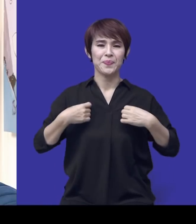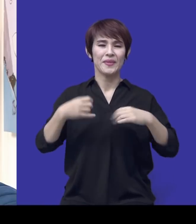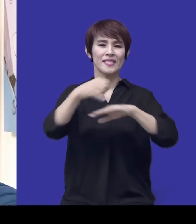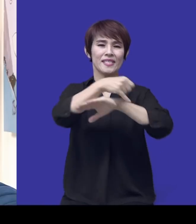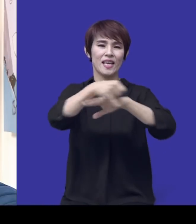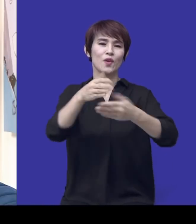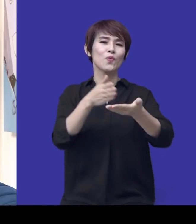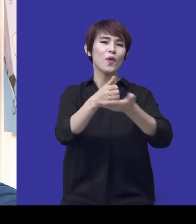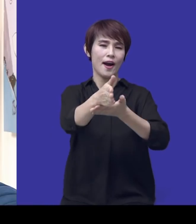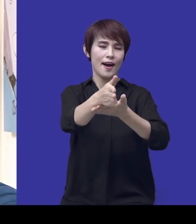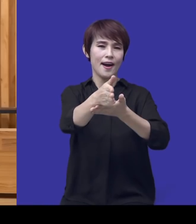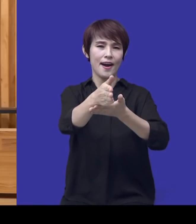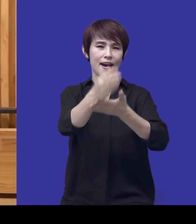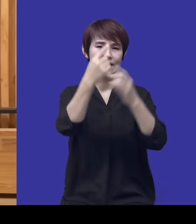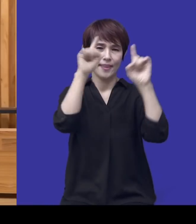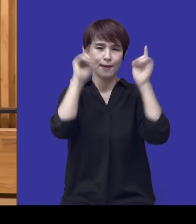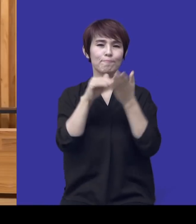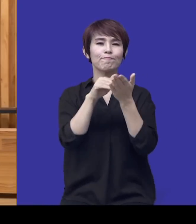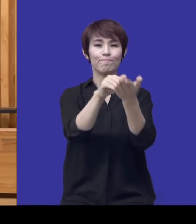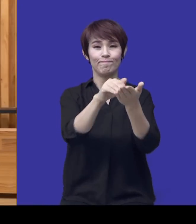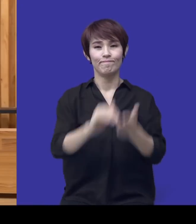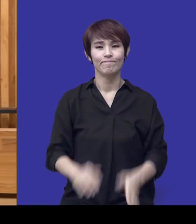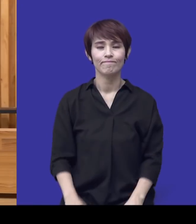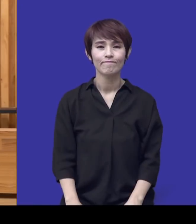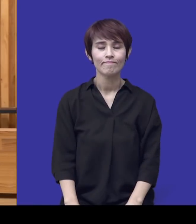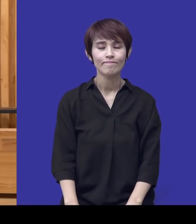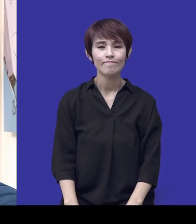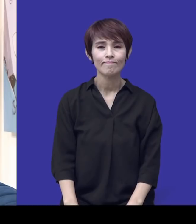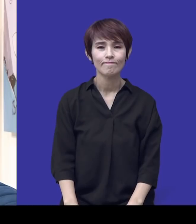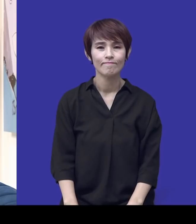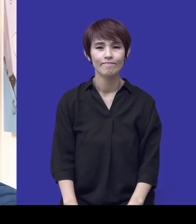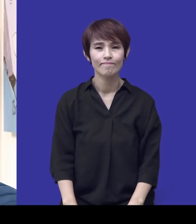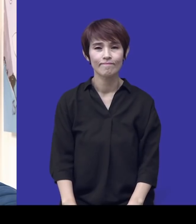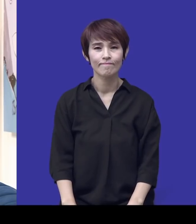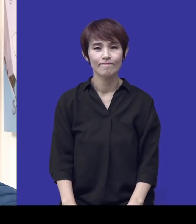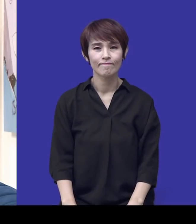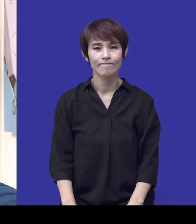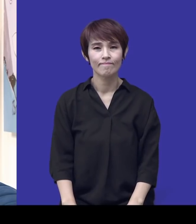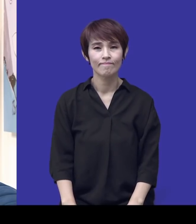이제 수시로 들어가게 됐어요. 네. 그래서 거기서 이제